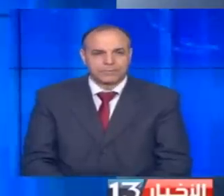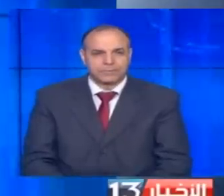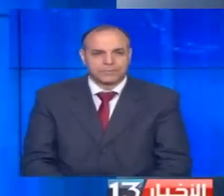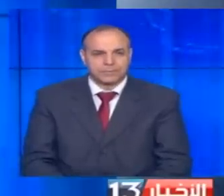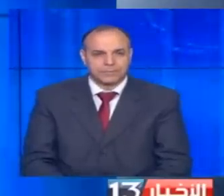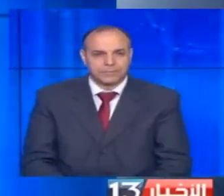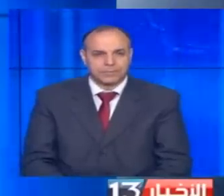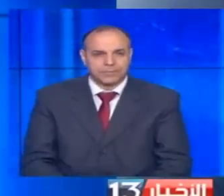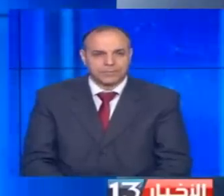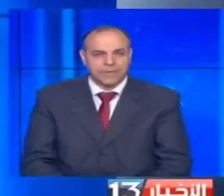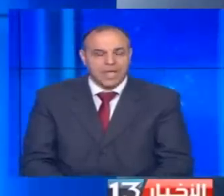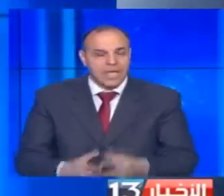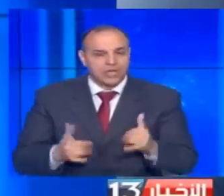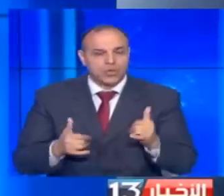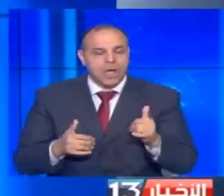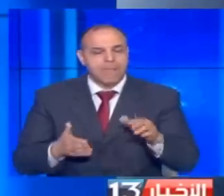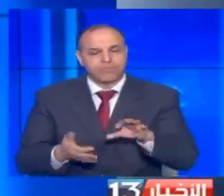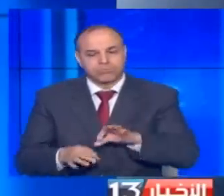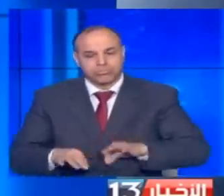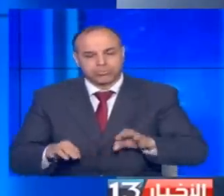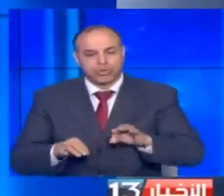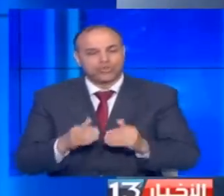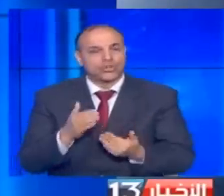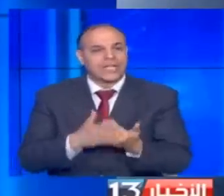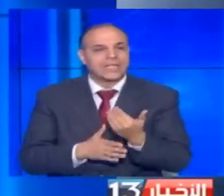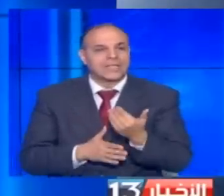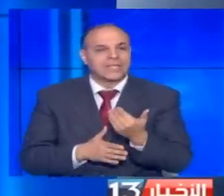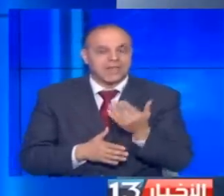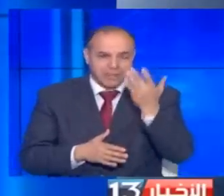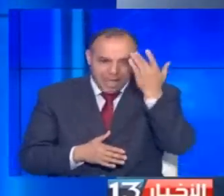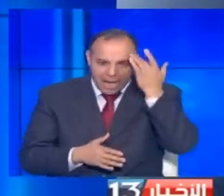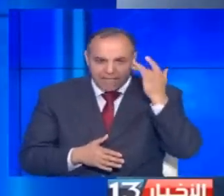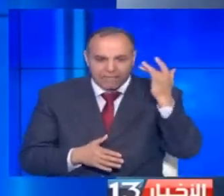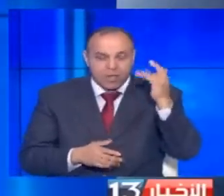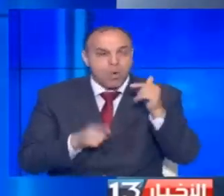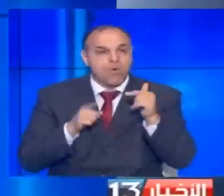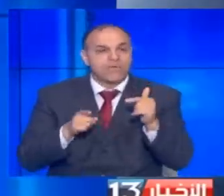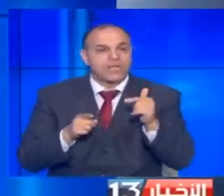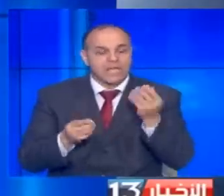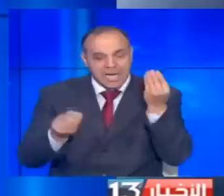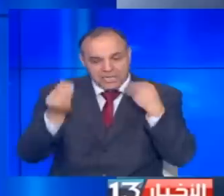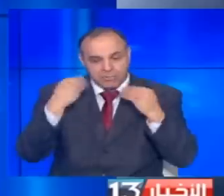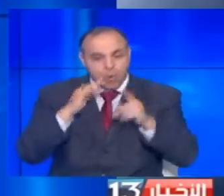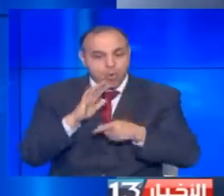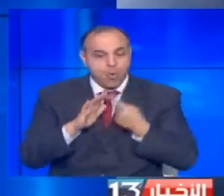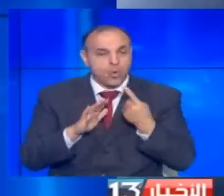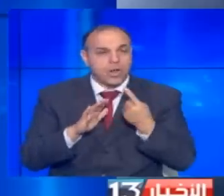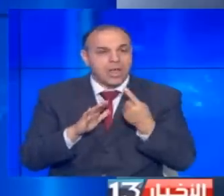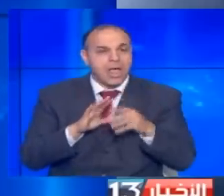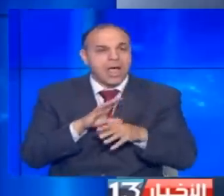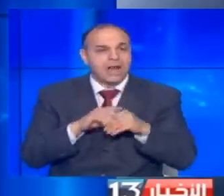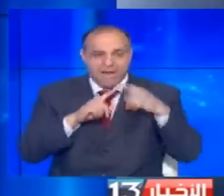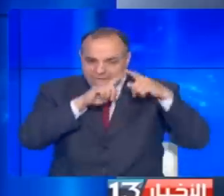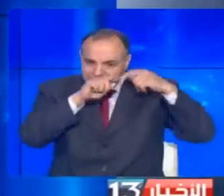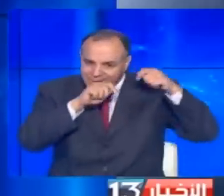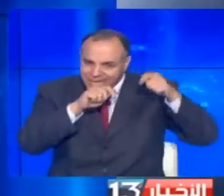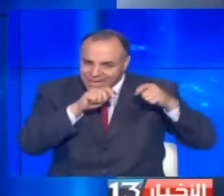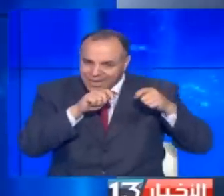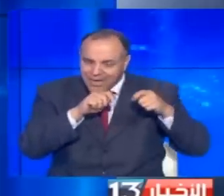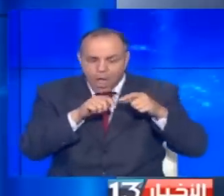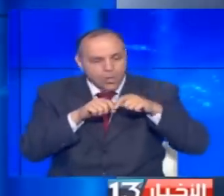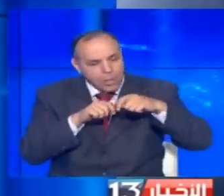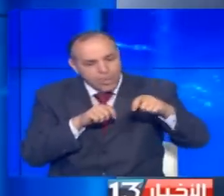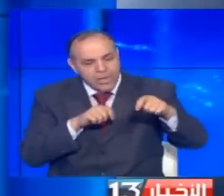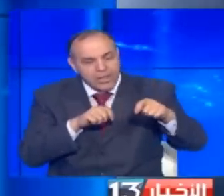ومن اجواء الملاعب الى جديد الساحه الثقافيه في تجربته الاولى في اخراج الافلام الروائيه الطويله